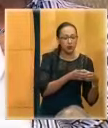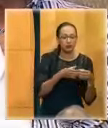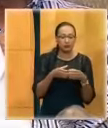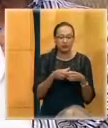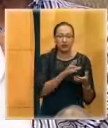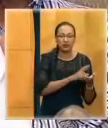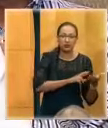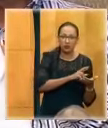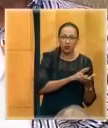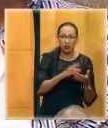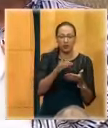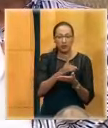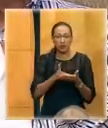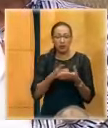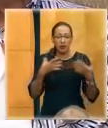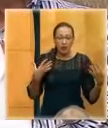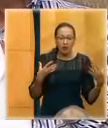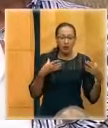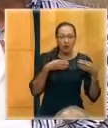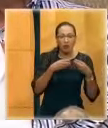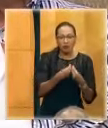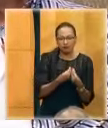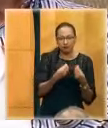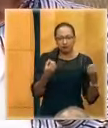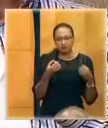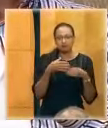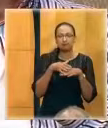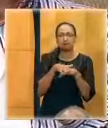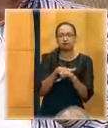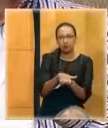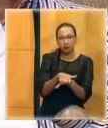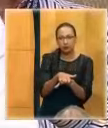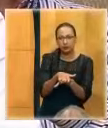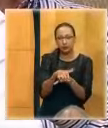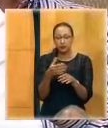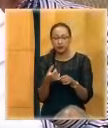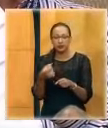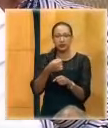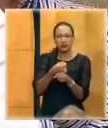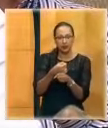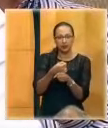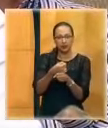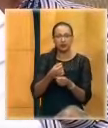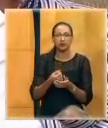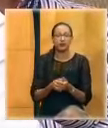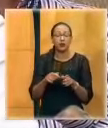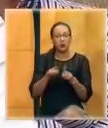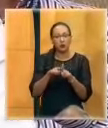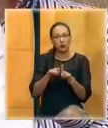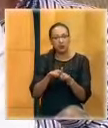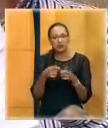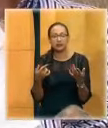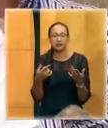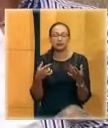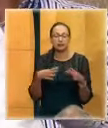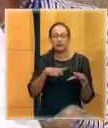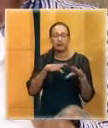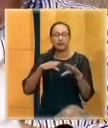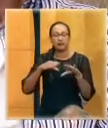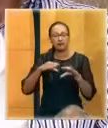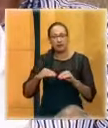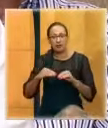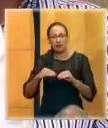régions et départements, il a fallu mettre en place la CTM tout en mettant en œuvre le programme pour lequel il avait été élu avec son